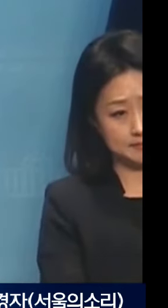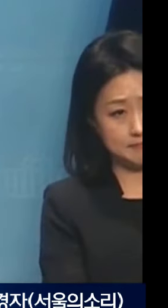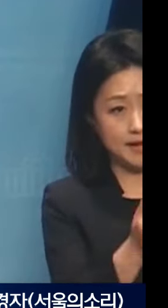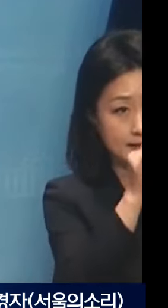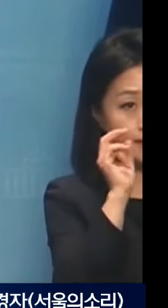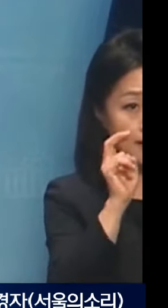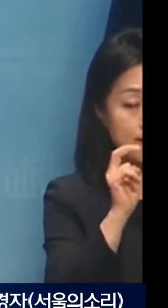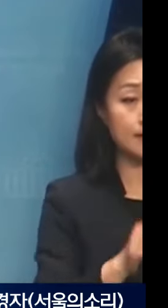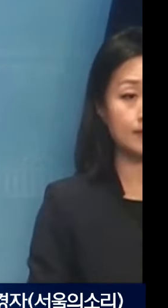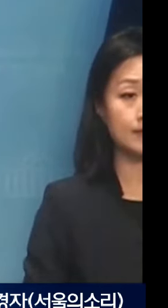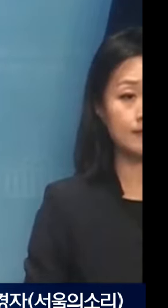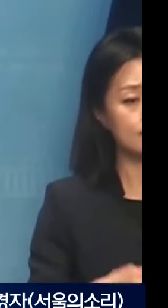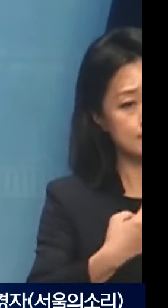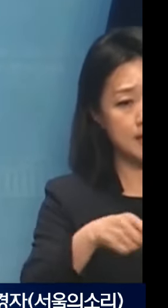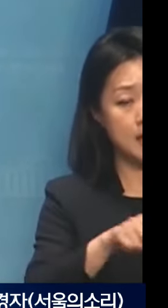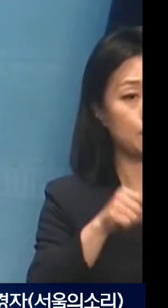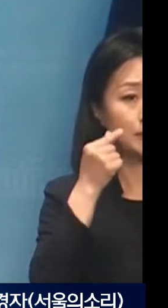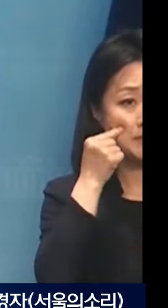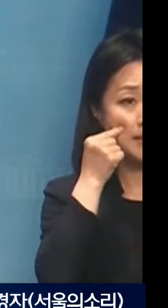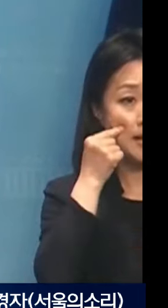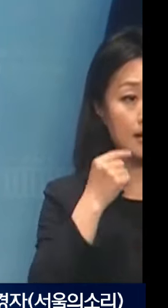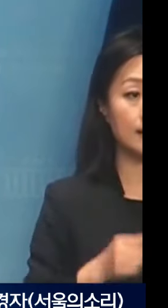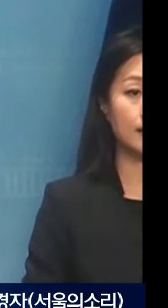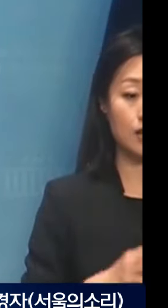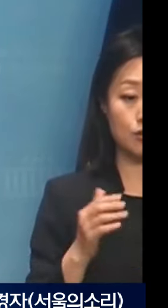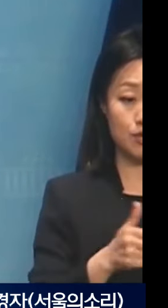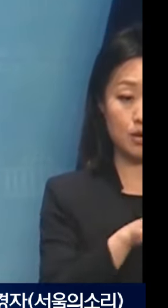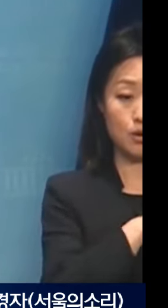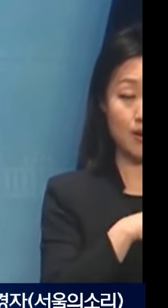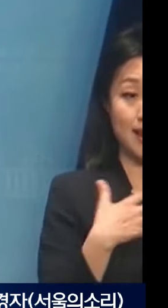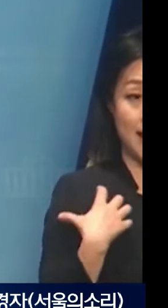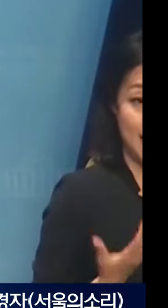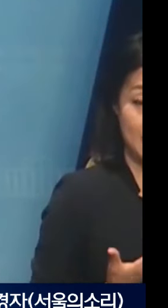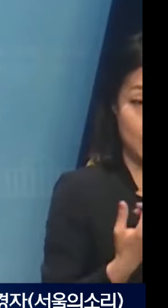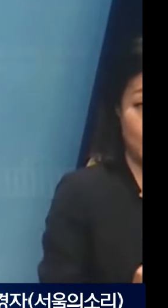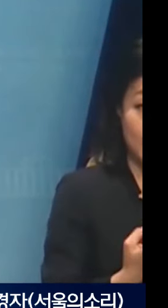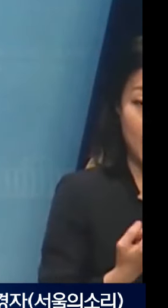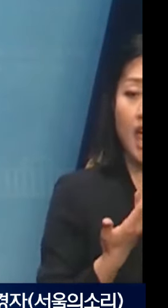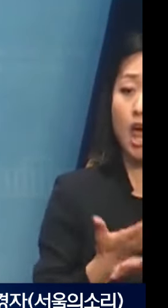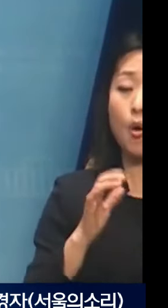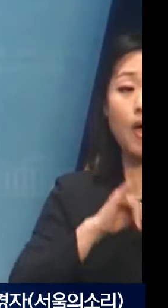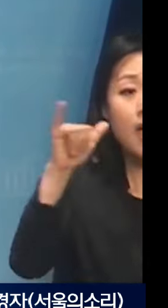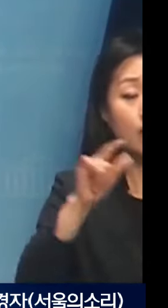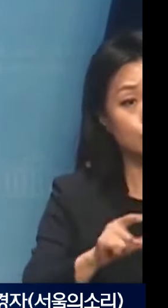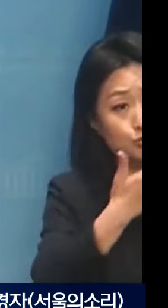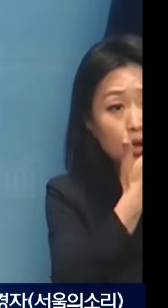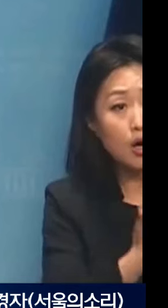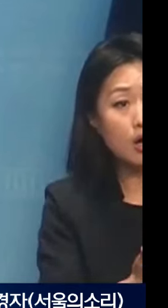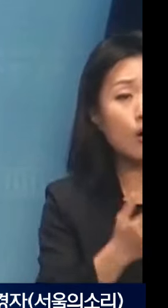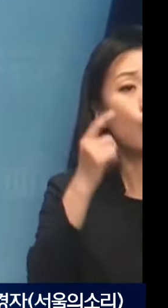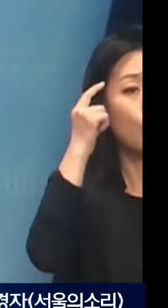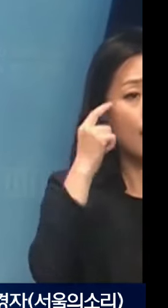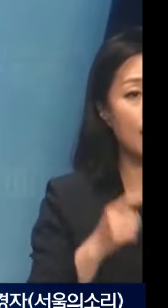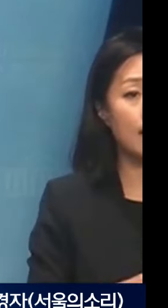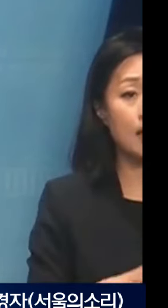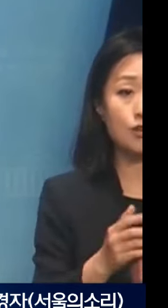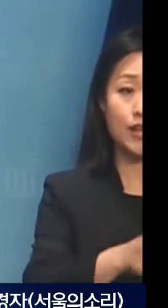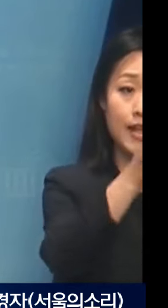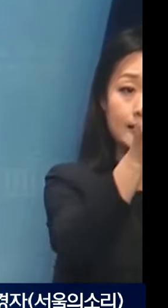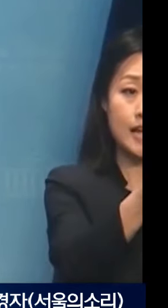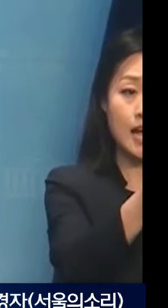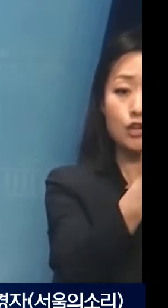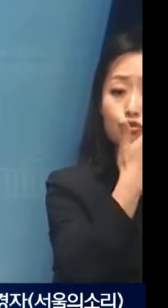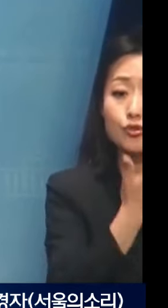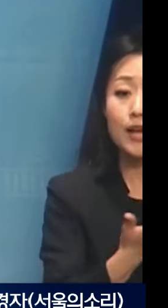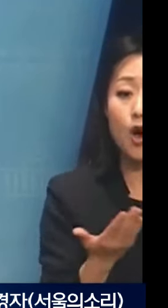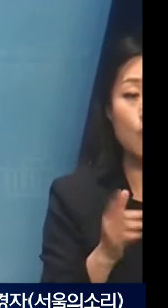이해가 되지 않습니다. 우리가 해야 할 일보다 해외 순방이 더 중요합니까? 국회의장의 더 중요한